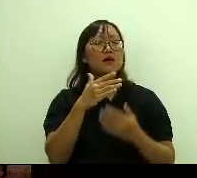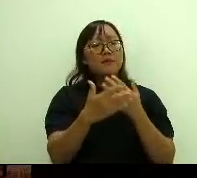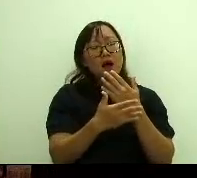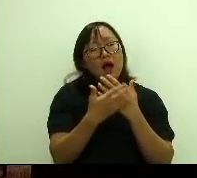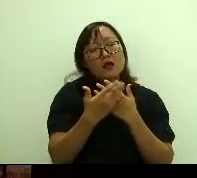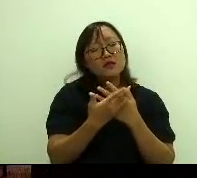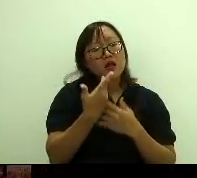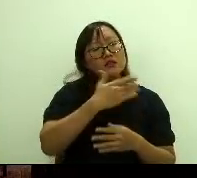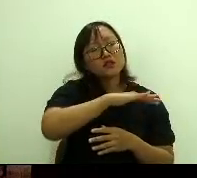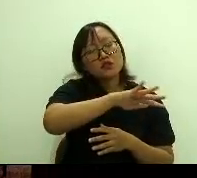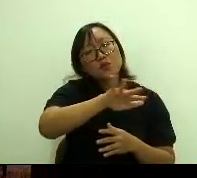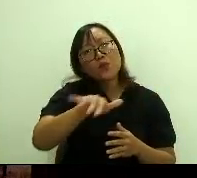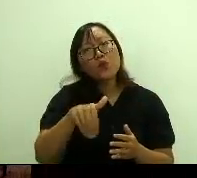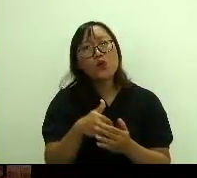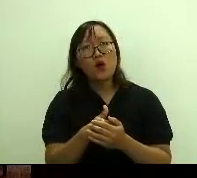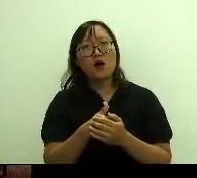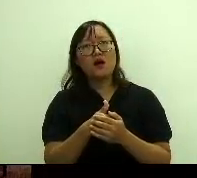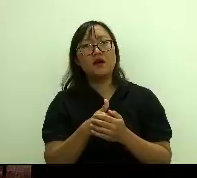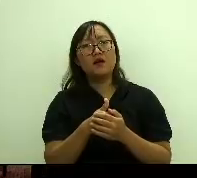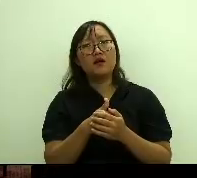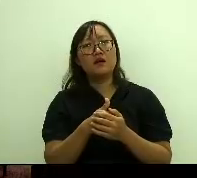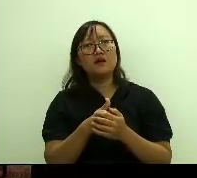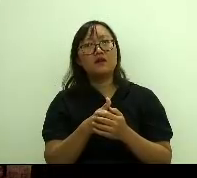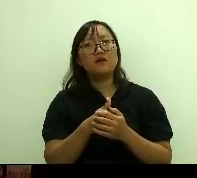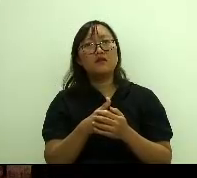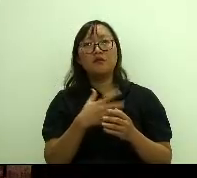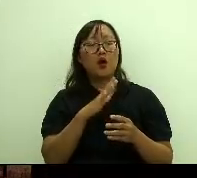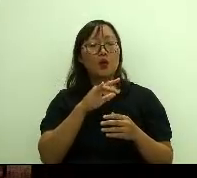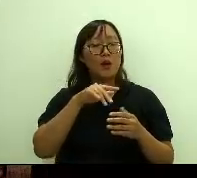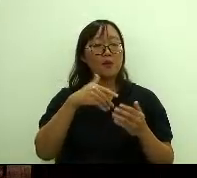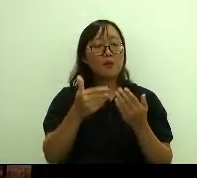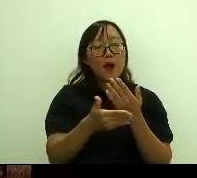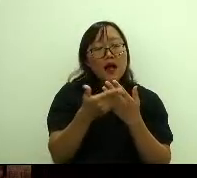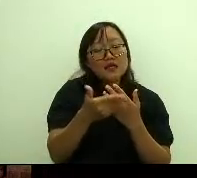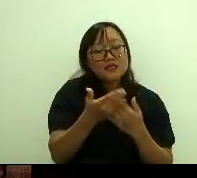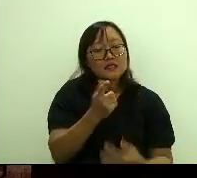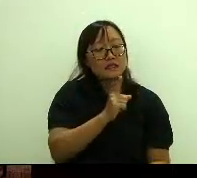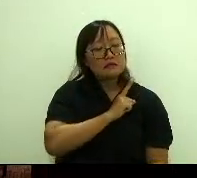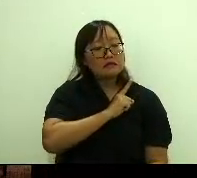untuk Tuhan adalah tindakan yang paling bijaksana.